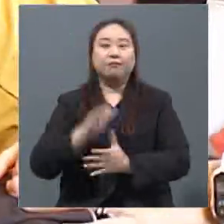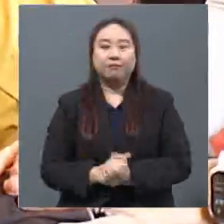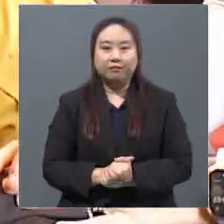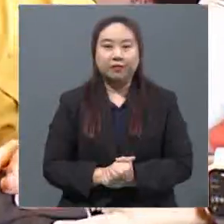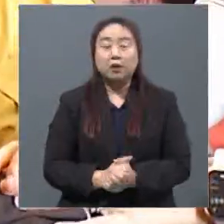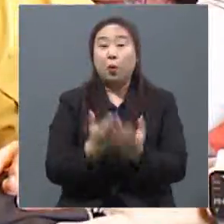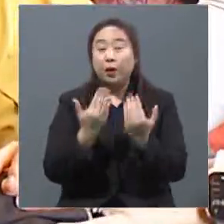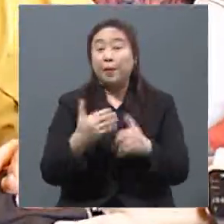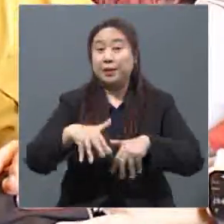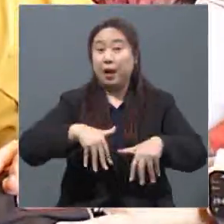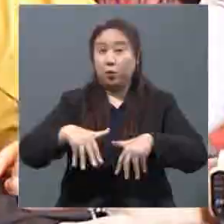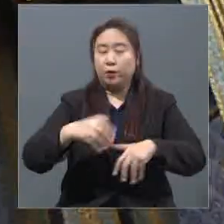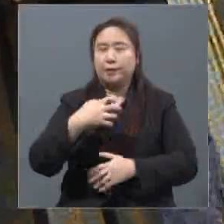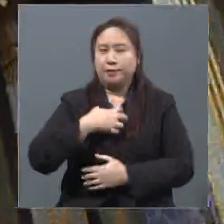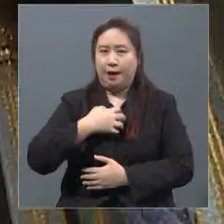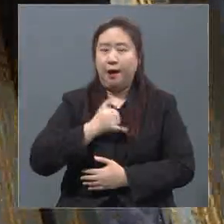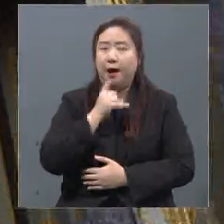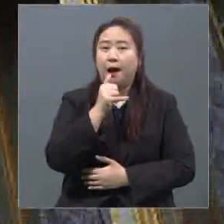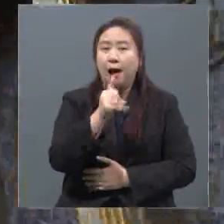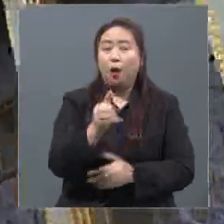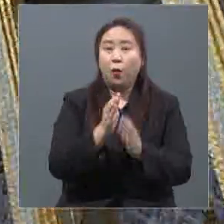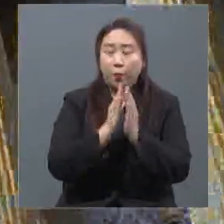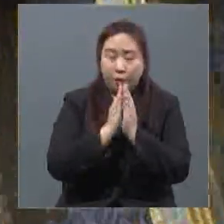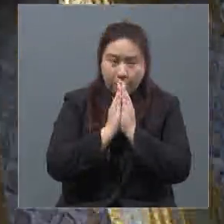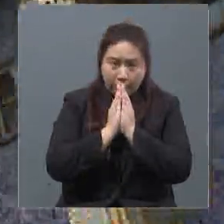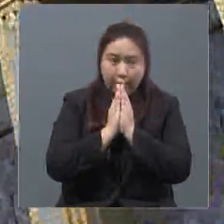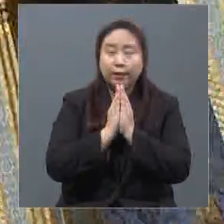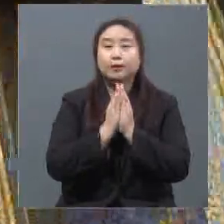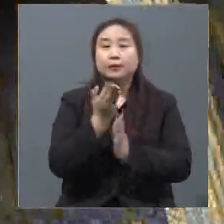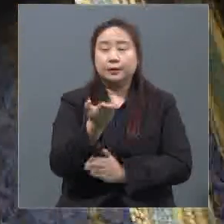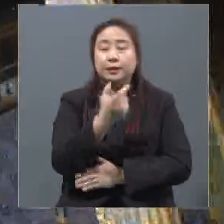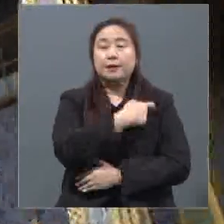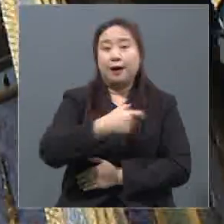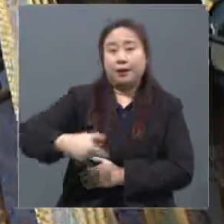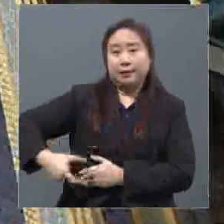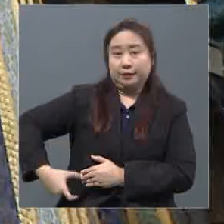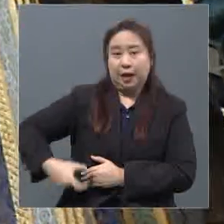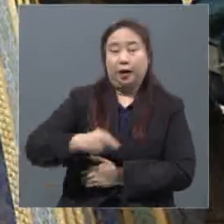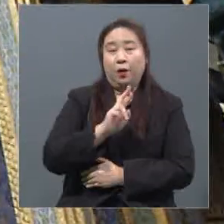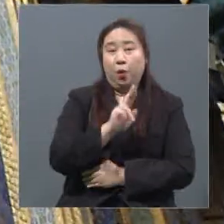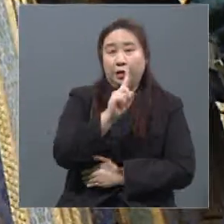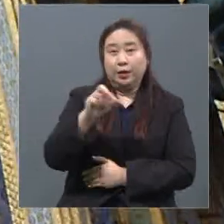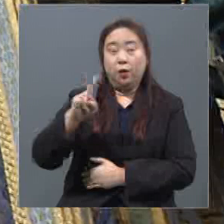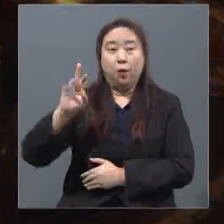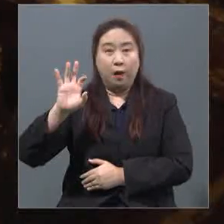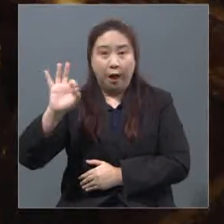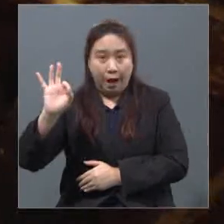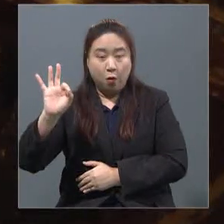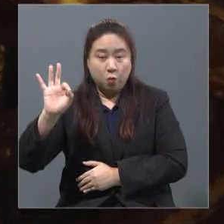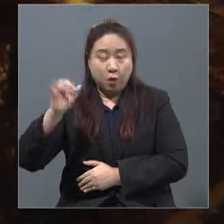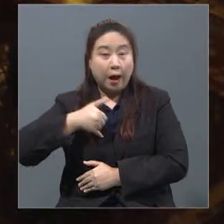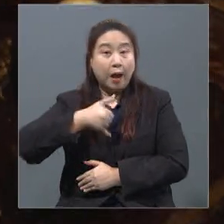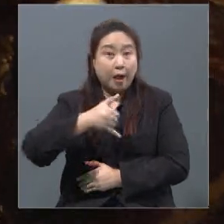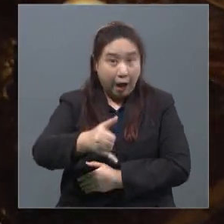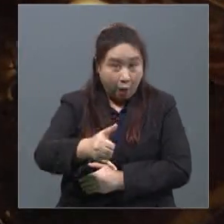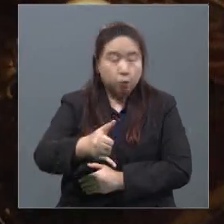สำหรับประชาชนที่จะเข้ากราบถวายบังคมพระบรมรูปสมเด็จพระบูรพมหากษัตริยาธิราชตอนก็ได้มีคำ